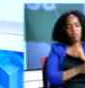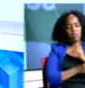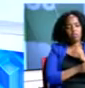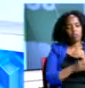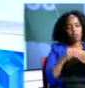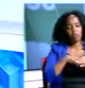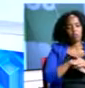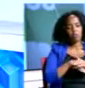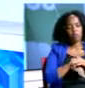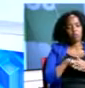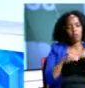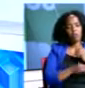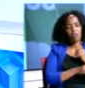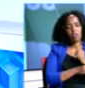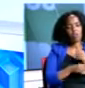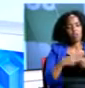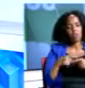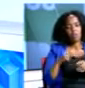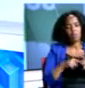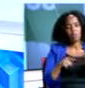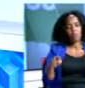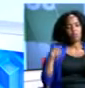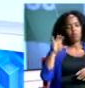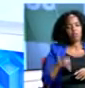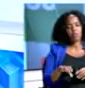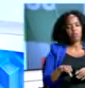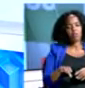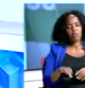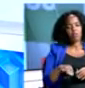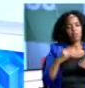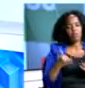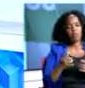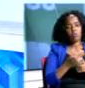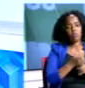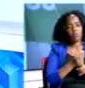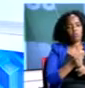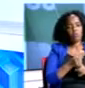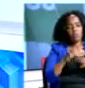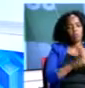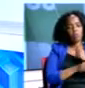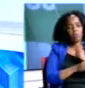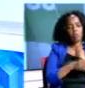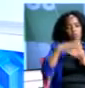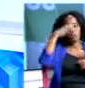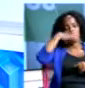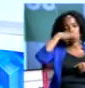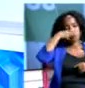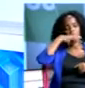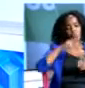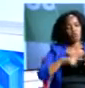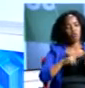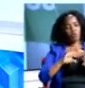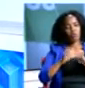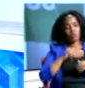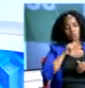ta'u biyya alaa deemanii akka turan beeksisuun barbaachisaadha. Sana wajjin wal qabate egaa biyyoota ho'iinsaatti hin mul'atu